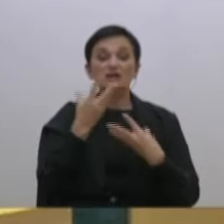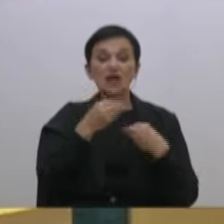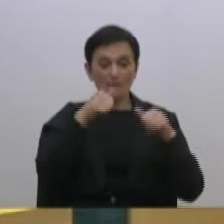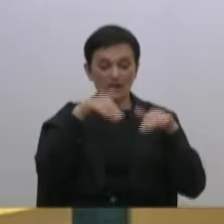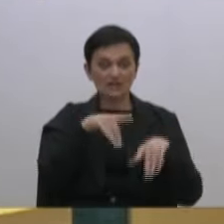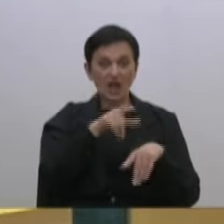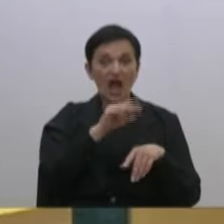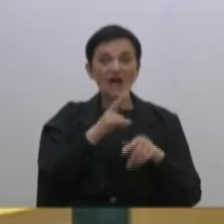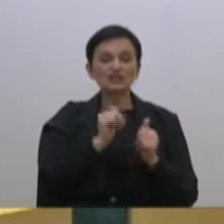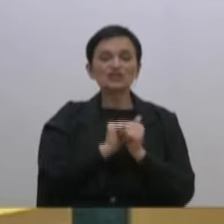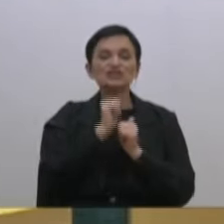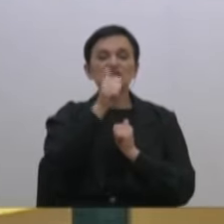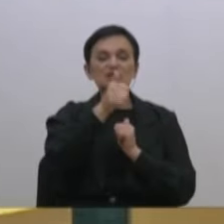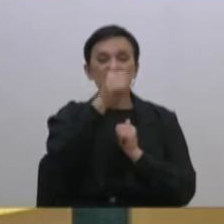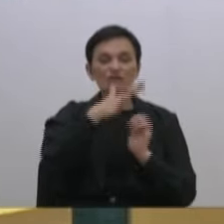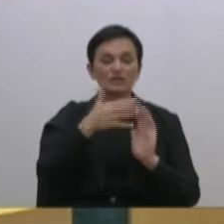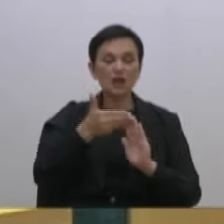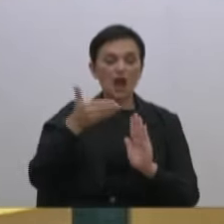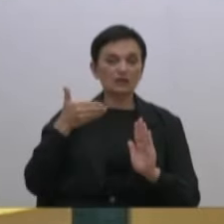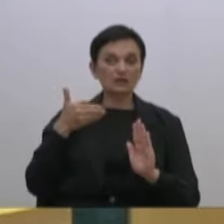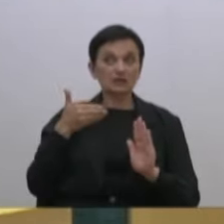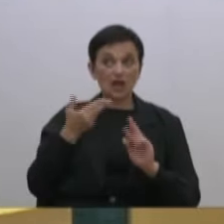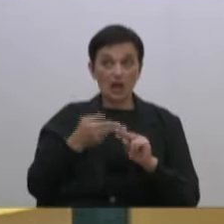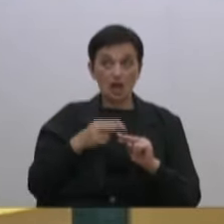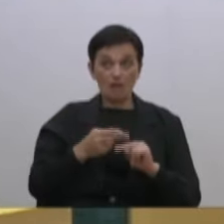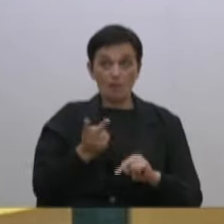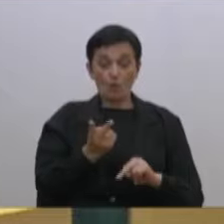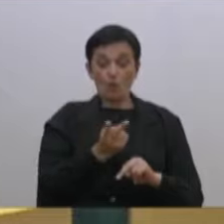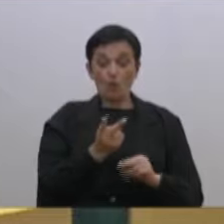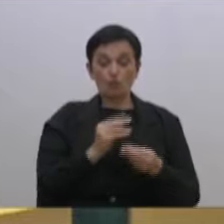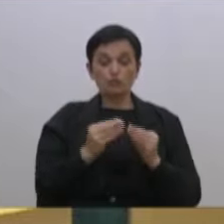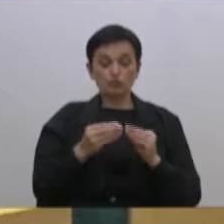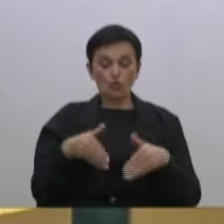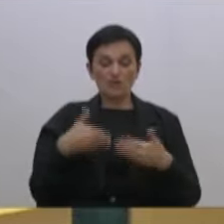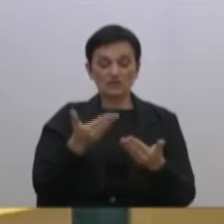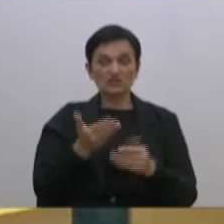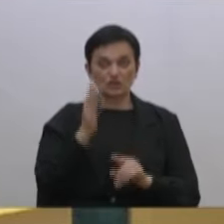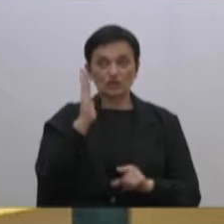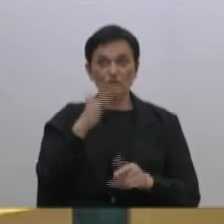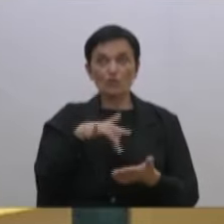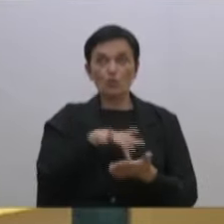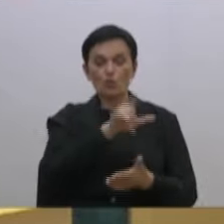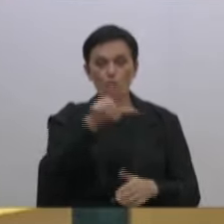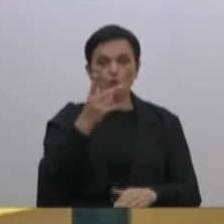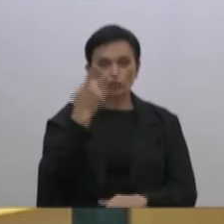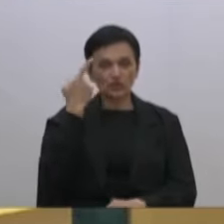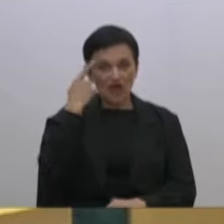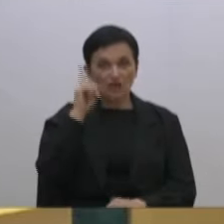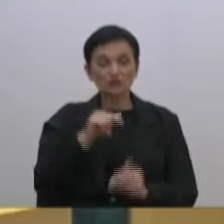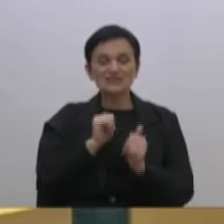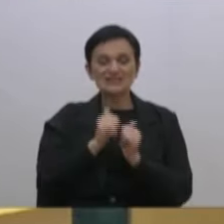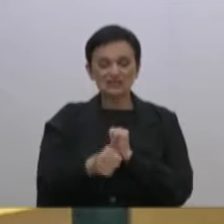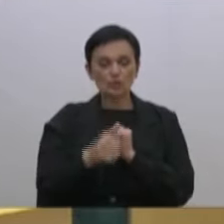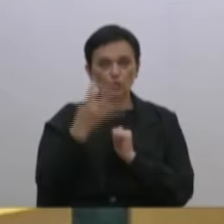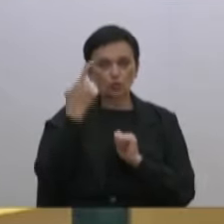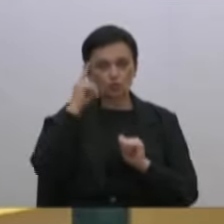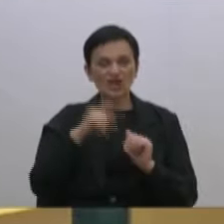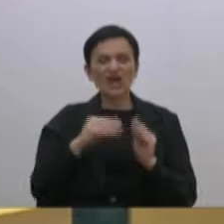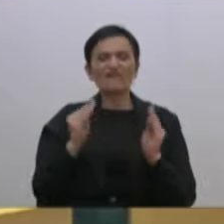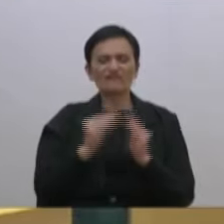მაინდამაინც ან წინასწარ რამდენი თვით ადრე აი ამ ორი გამოწვევის წინაშე ვიქნები და მოქალაქეებმაც უნდა იცოდნენ წინასწარვე რომ